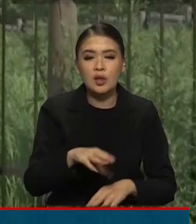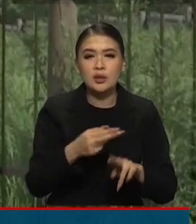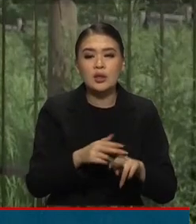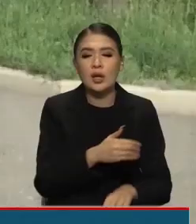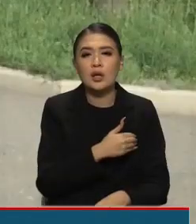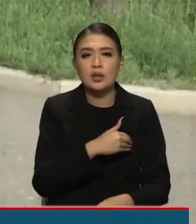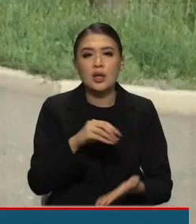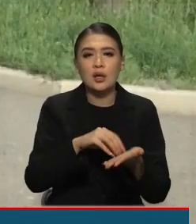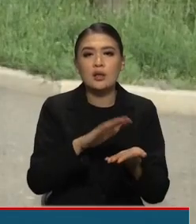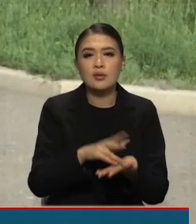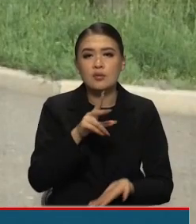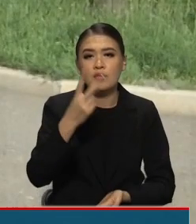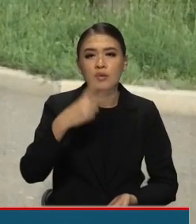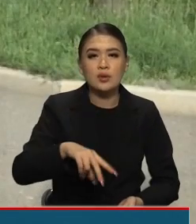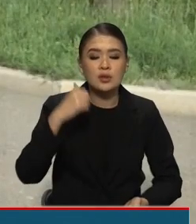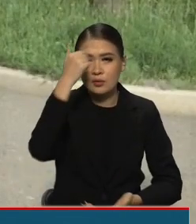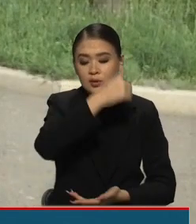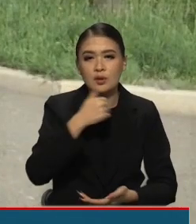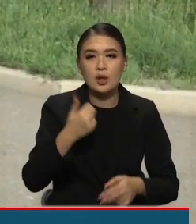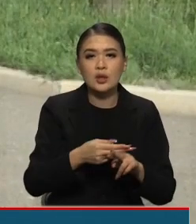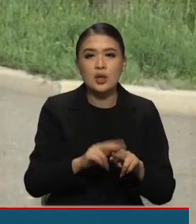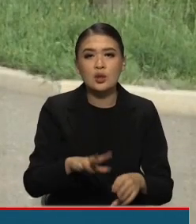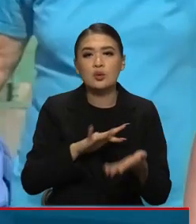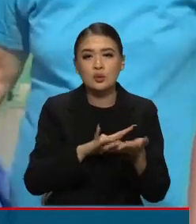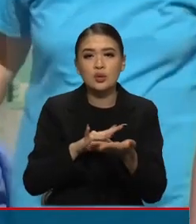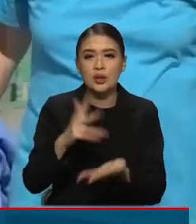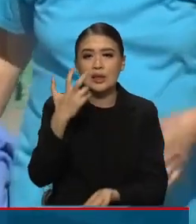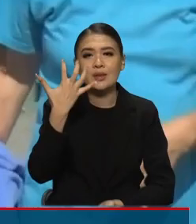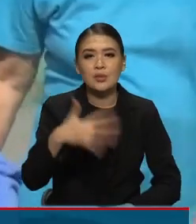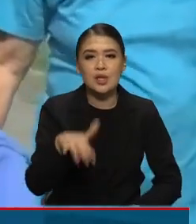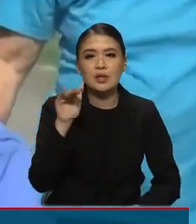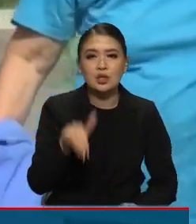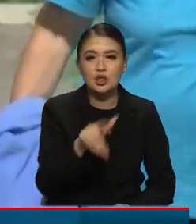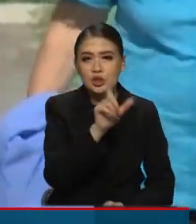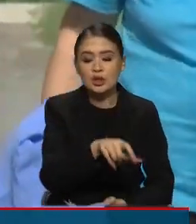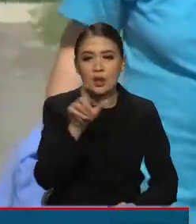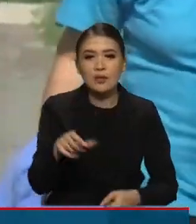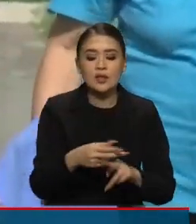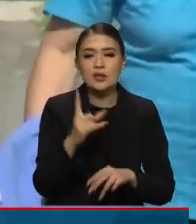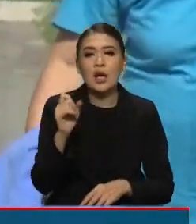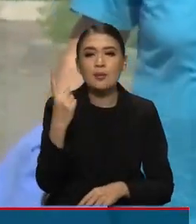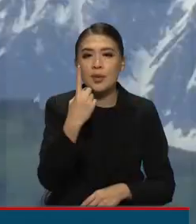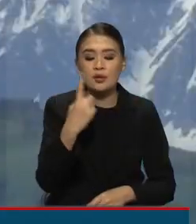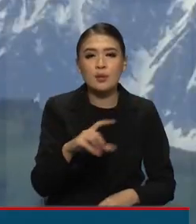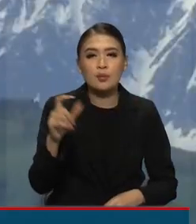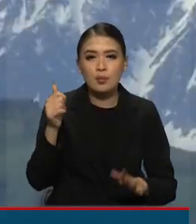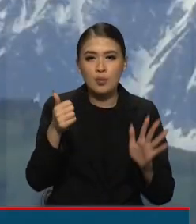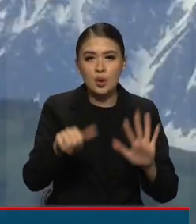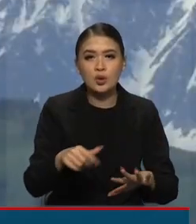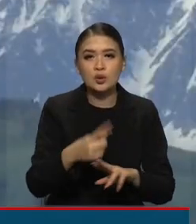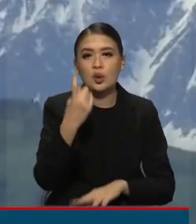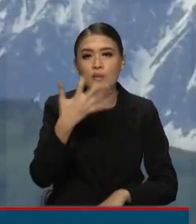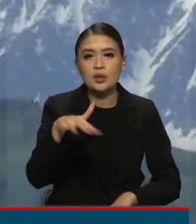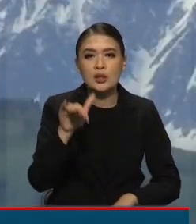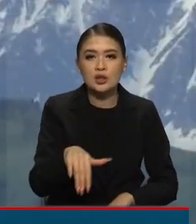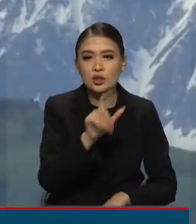итогам 2022 года количество туристов составило 350 тысяч человек, а за первое полугодие нынешнего года 150